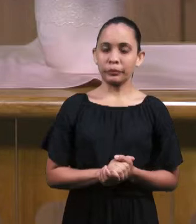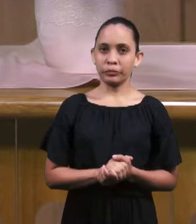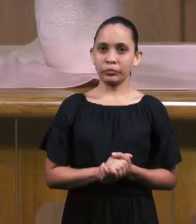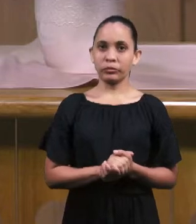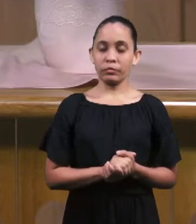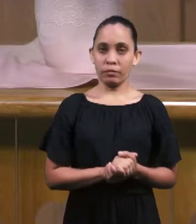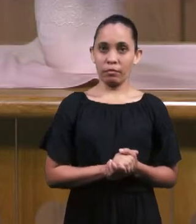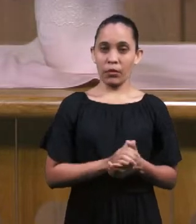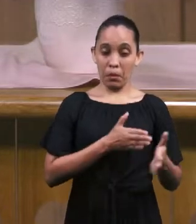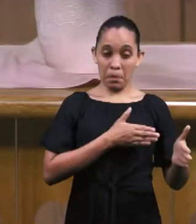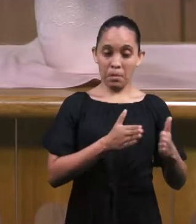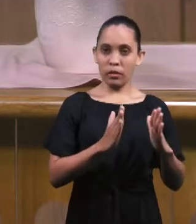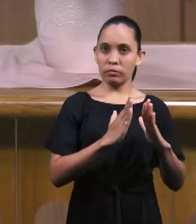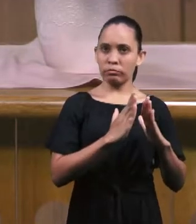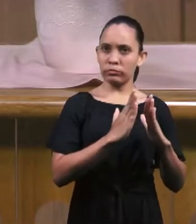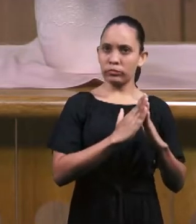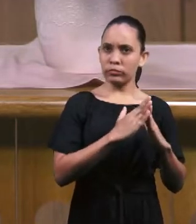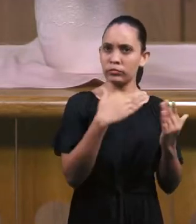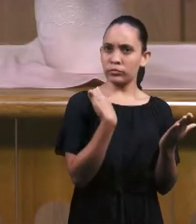En 1220,